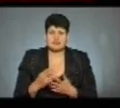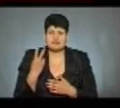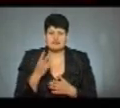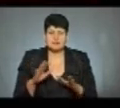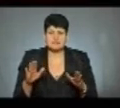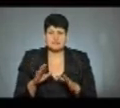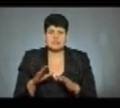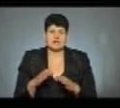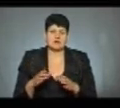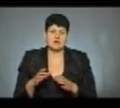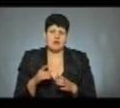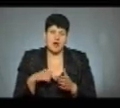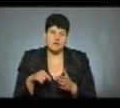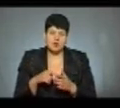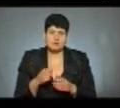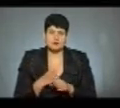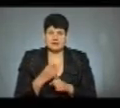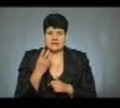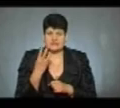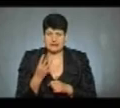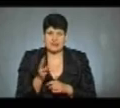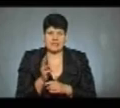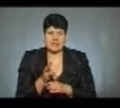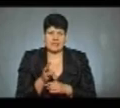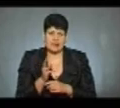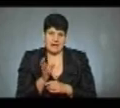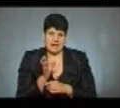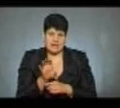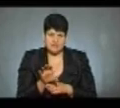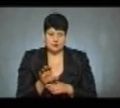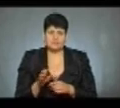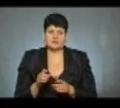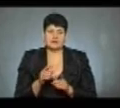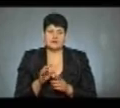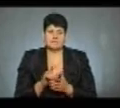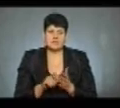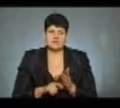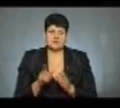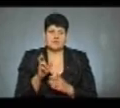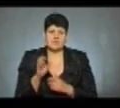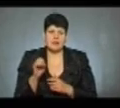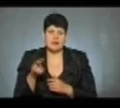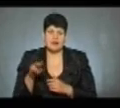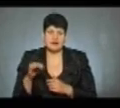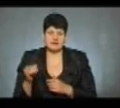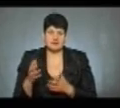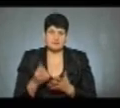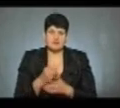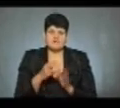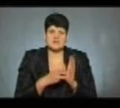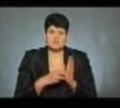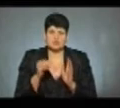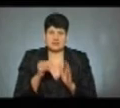пісенних альбоми, також вони презентували 3 відеокліпи. Один із них на пісню «Believe», що з англійської «Вірити», набрав у Ютубі понад 800